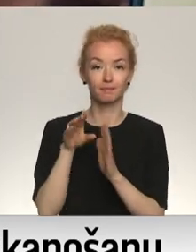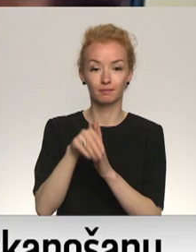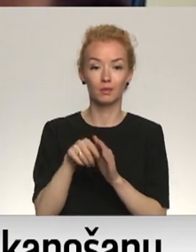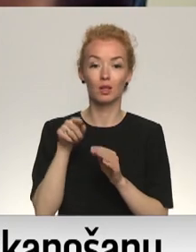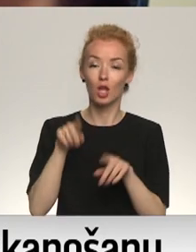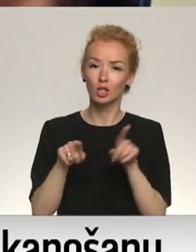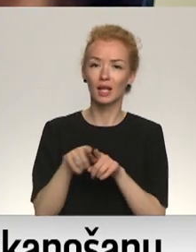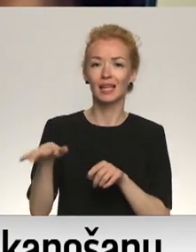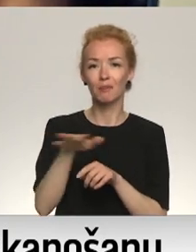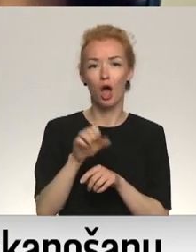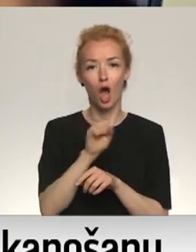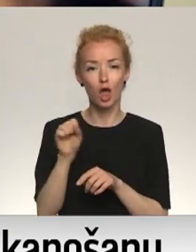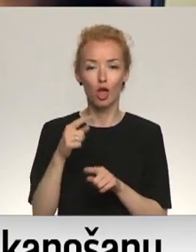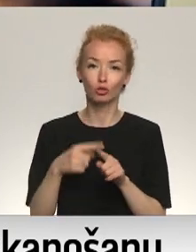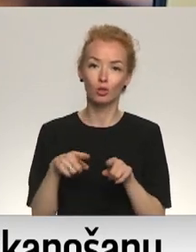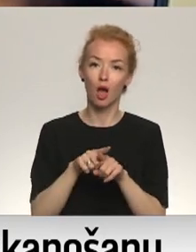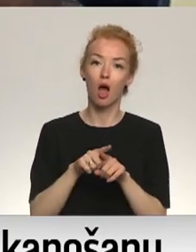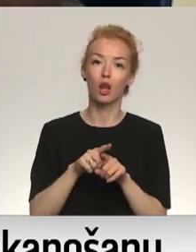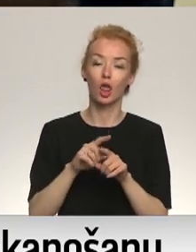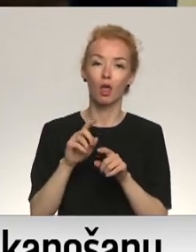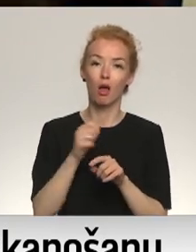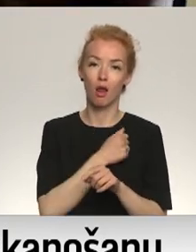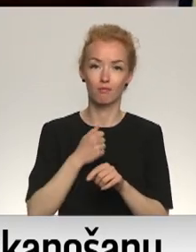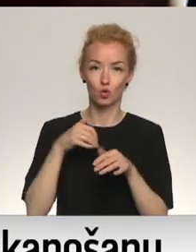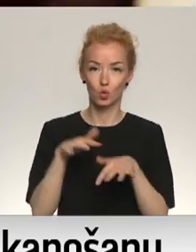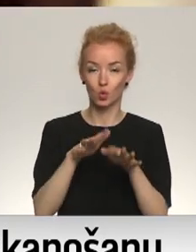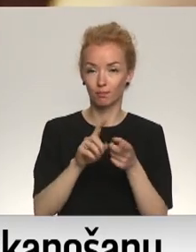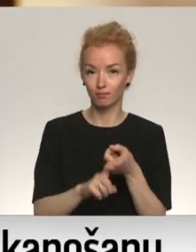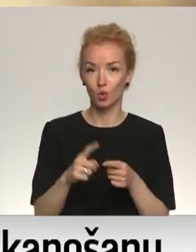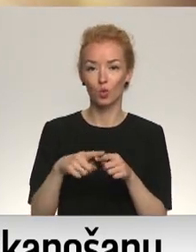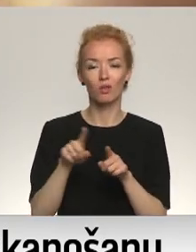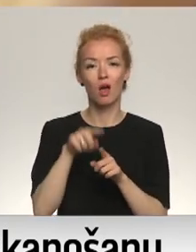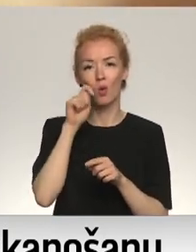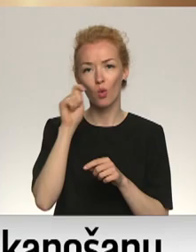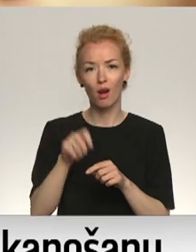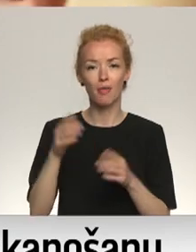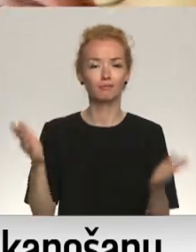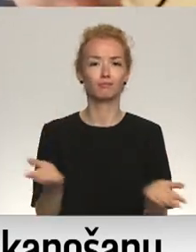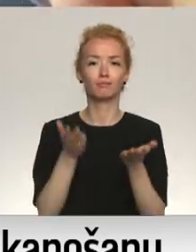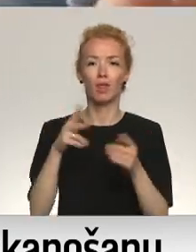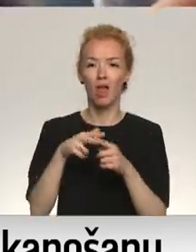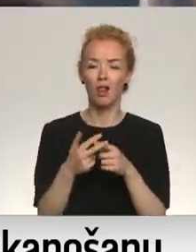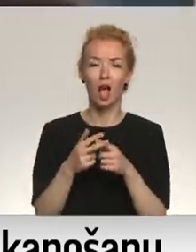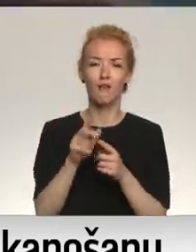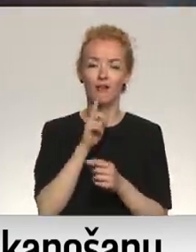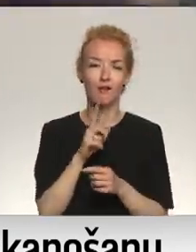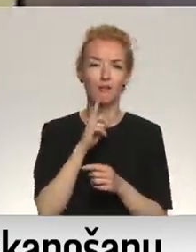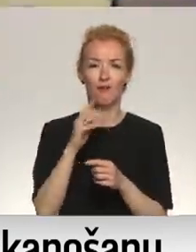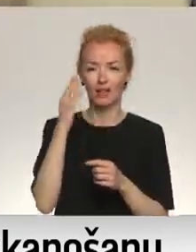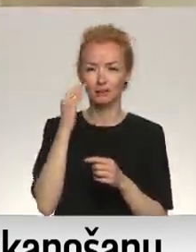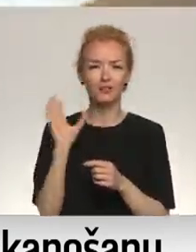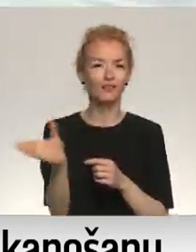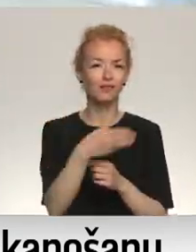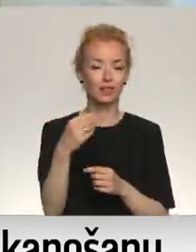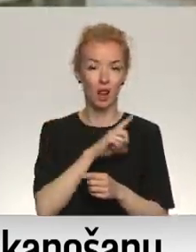ģimenes ādažos un Latvijas jūras spēki. Cilvēki godināja Ukrainu Jelgavā, Ventspilī, Rīgā, visā Latvijā. Un šovakar